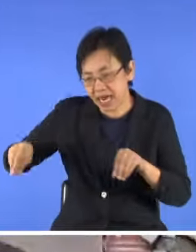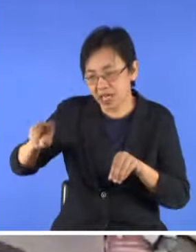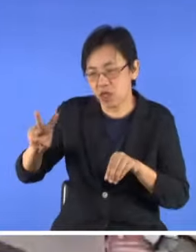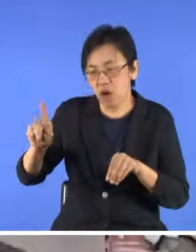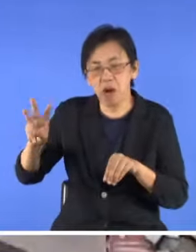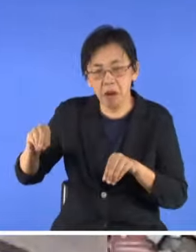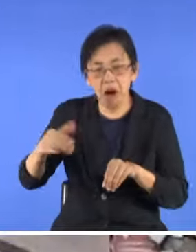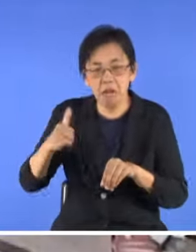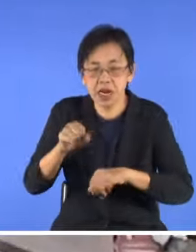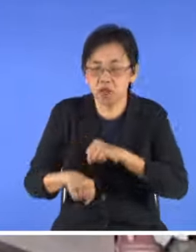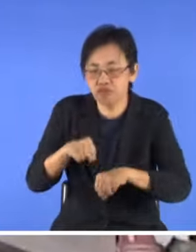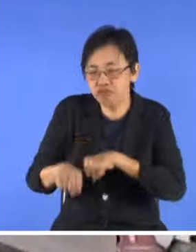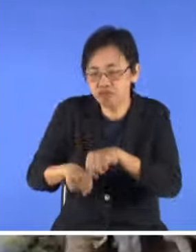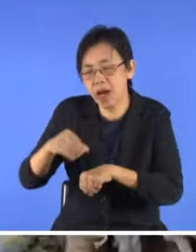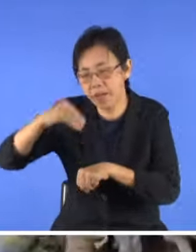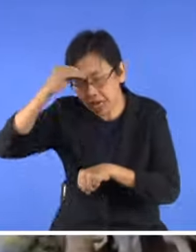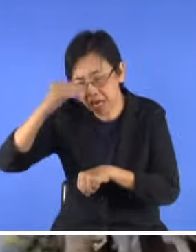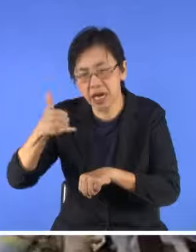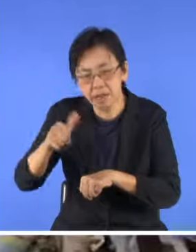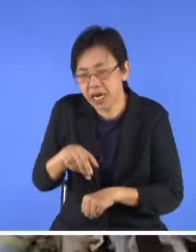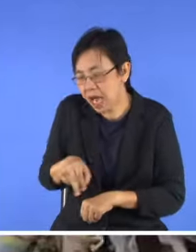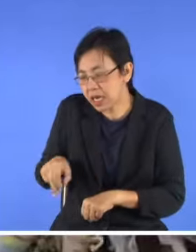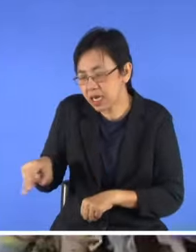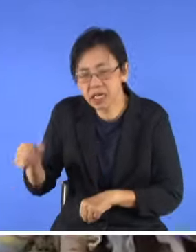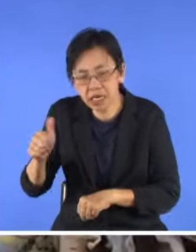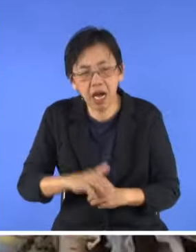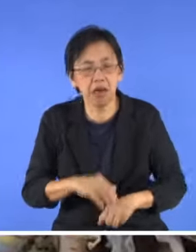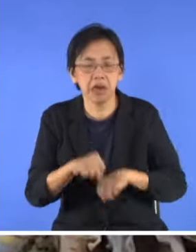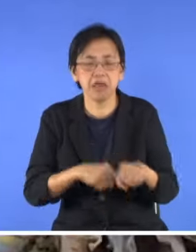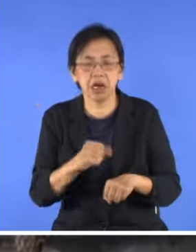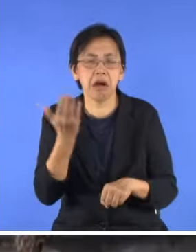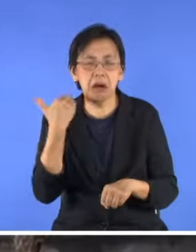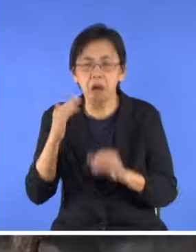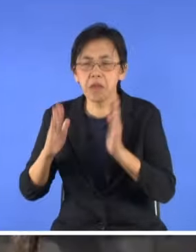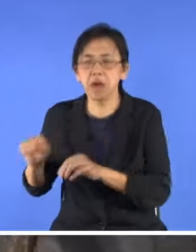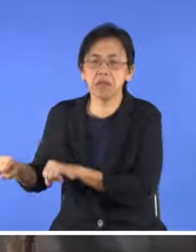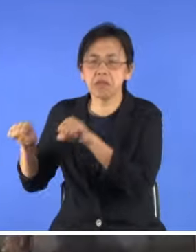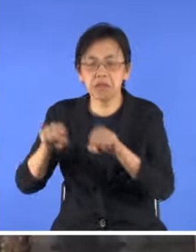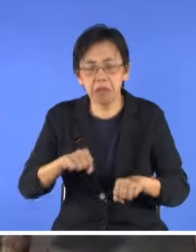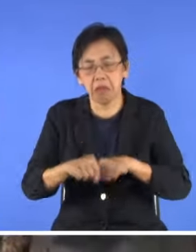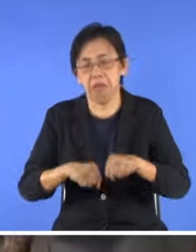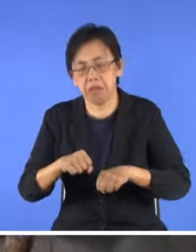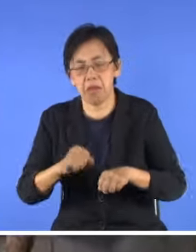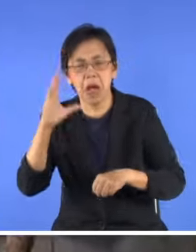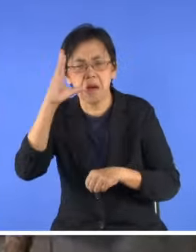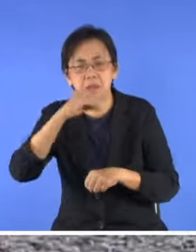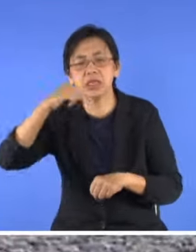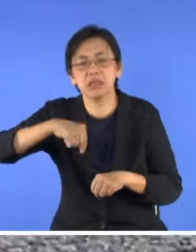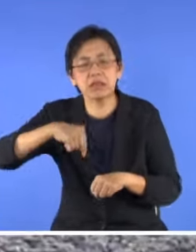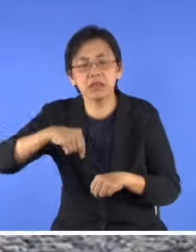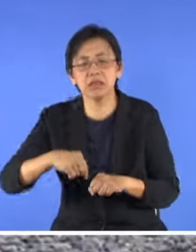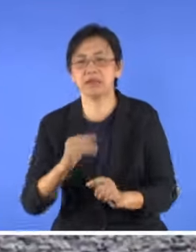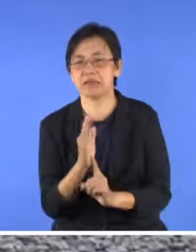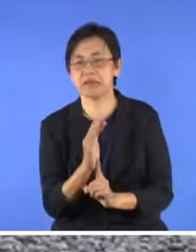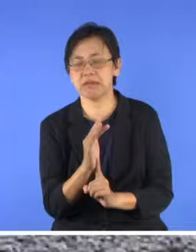บางวันก็ปั่นจักรยานไปเรียนบางวันก็เดินไอ้จักรยานก็เก่าๆเนี่ยมีคนที่ให้มาส่วนกลางคืนที่บ้านเนะฮะจุดเทียน